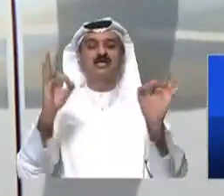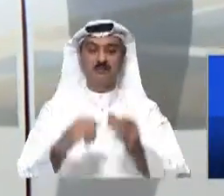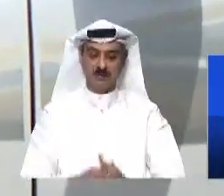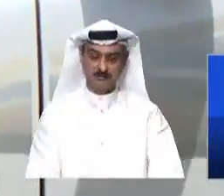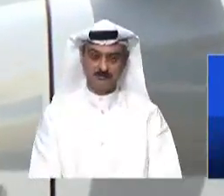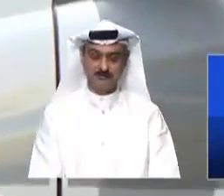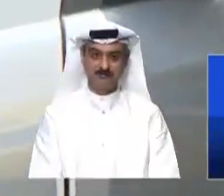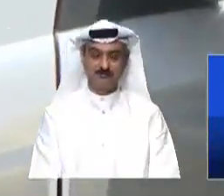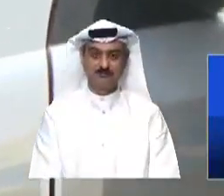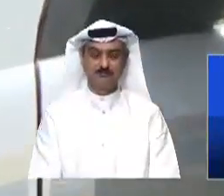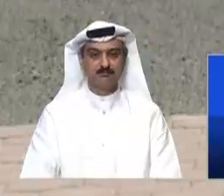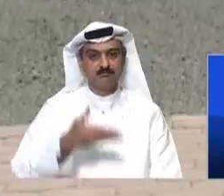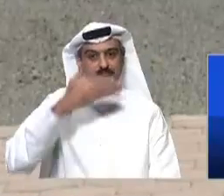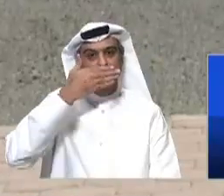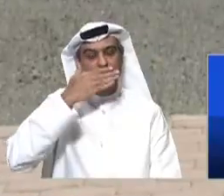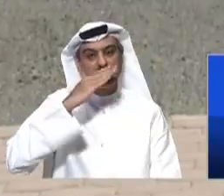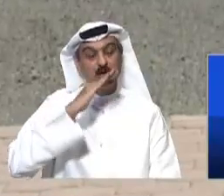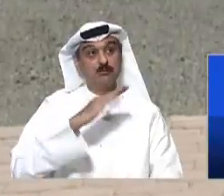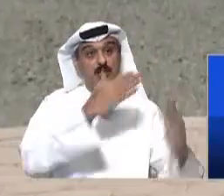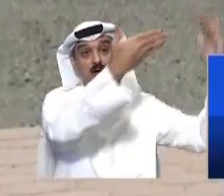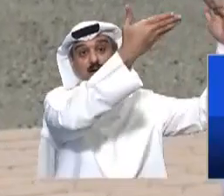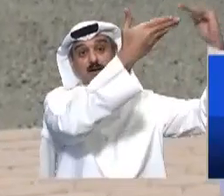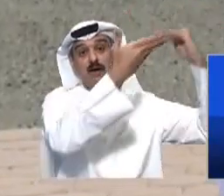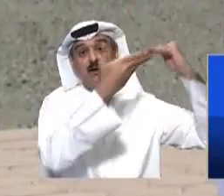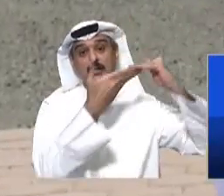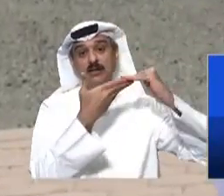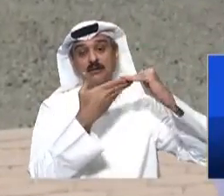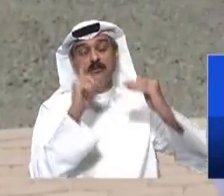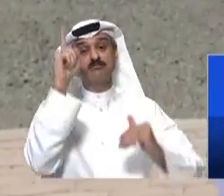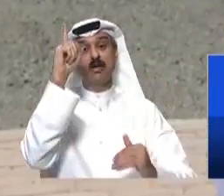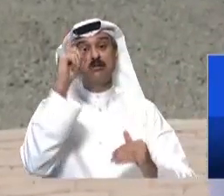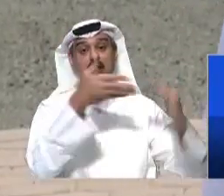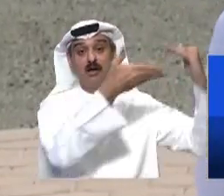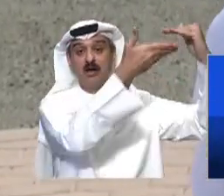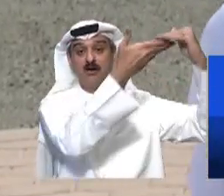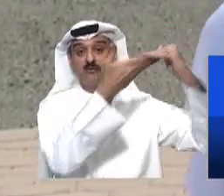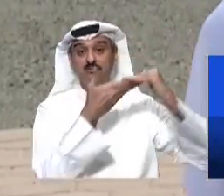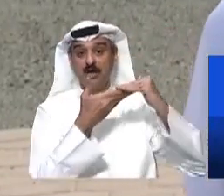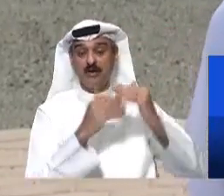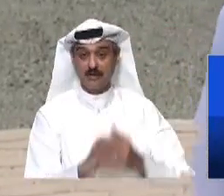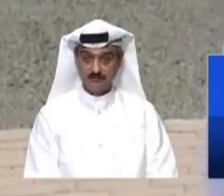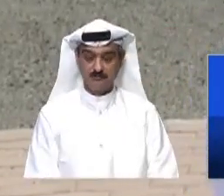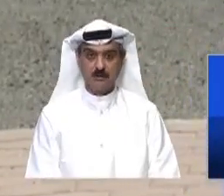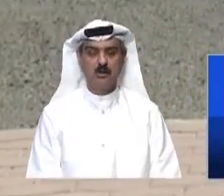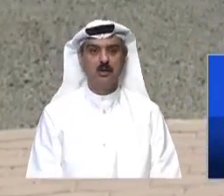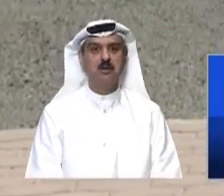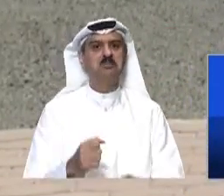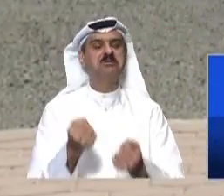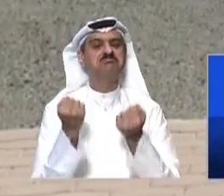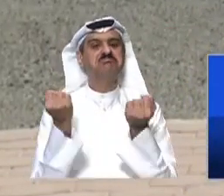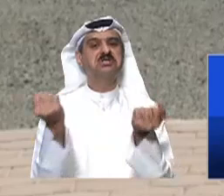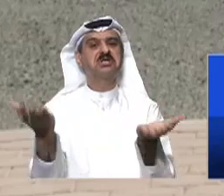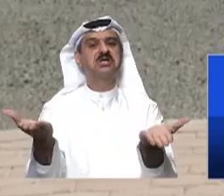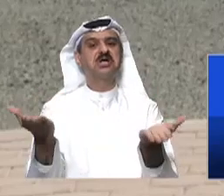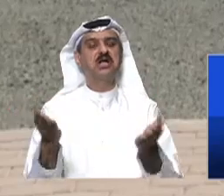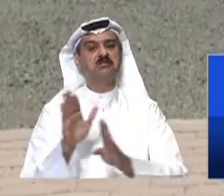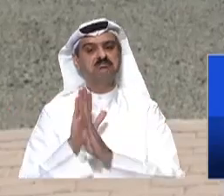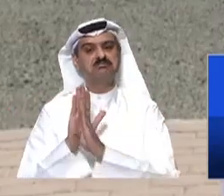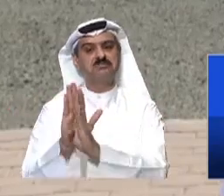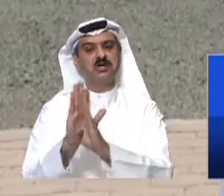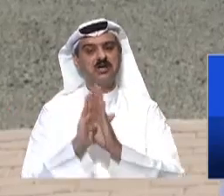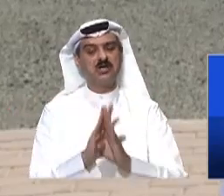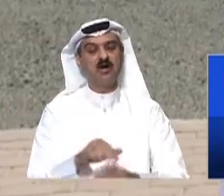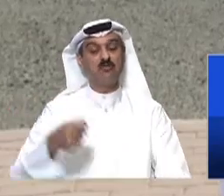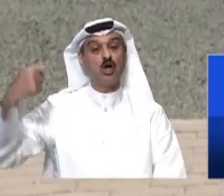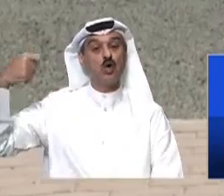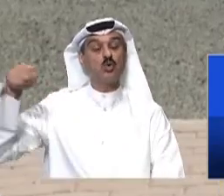النعم العظيمة التي ترونها أمام أعينكم هي بفضل الله جل وعلا من الأيادي البيضاء وبدعم كريم من الأمانة